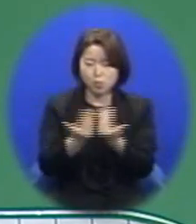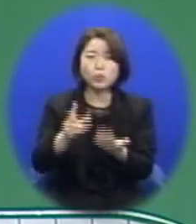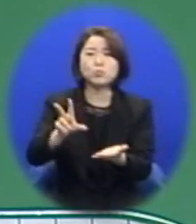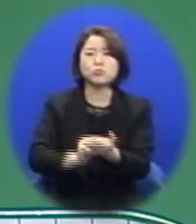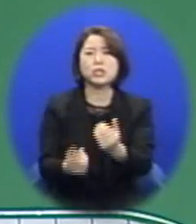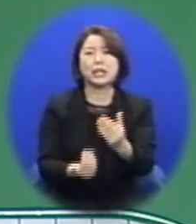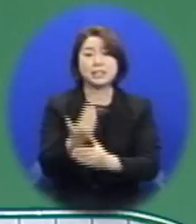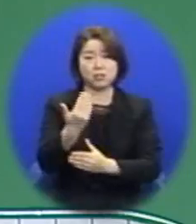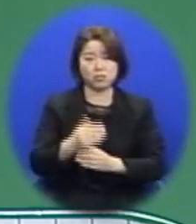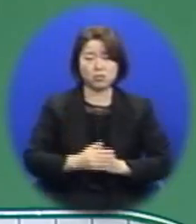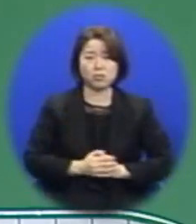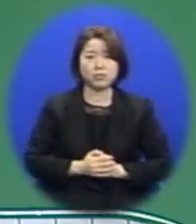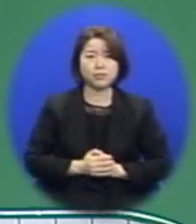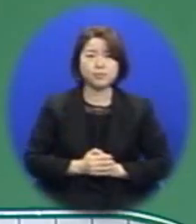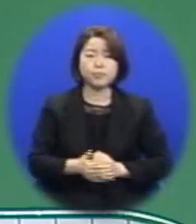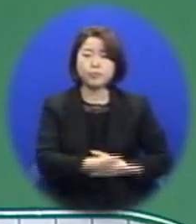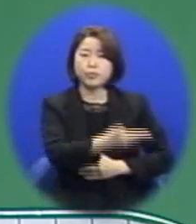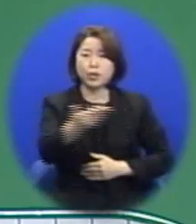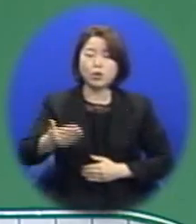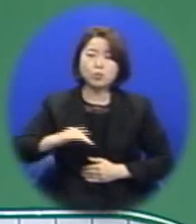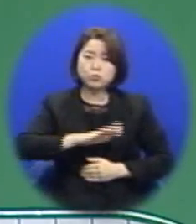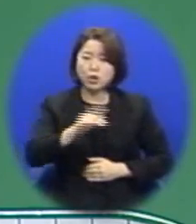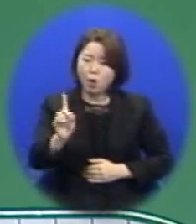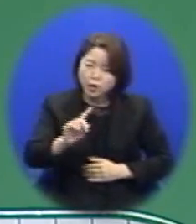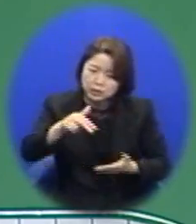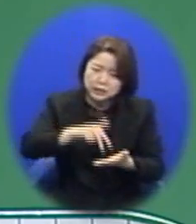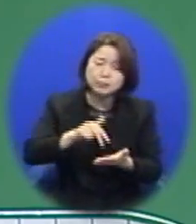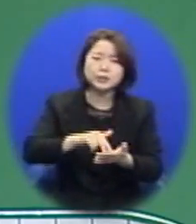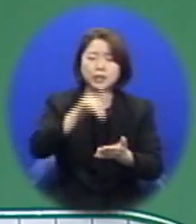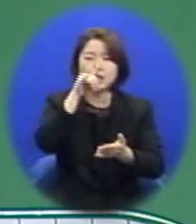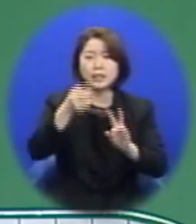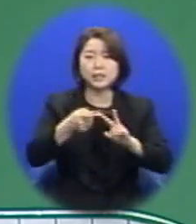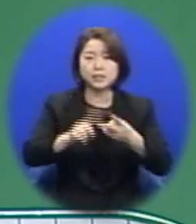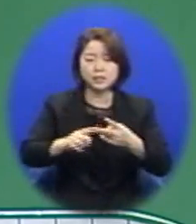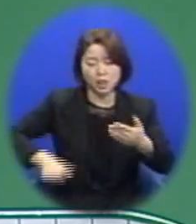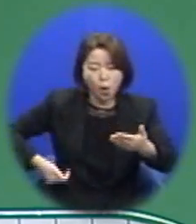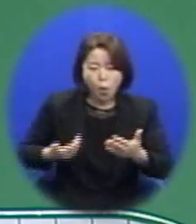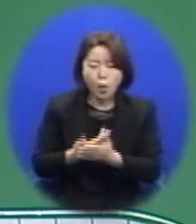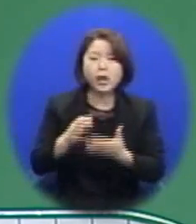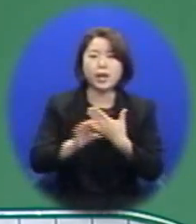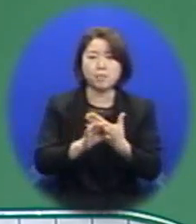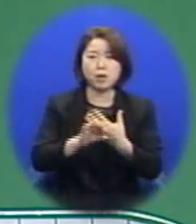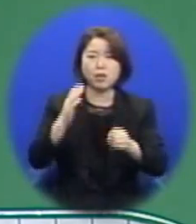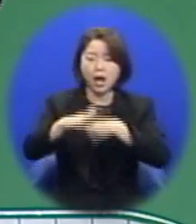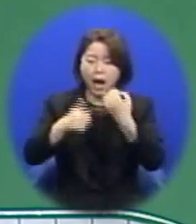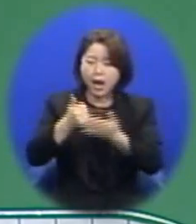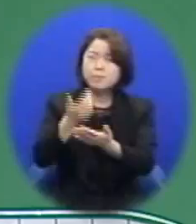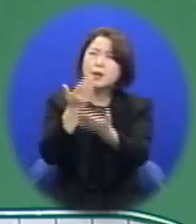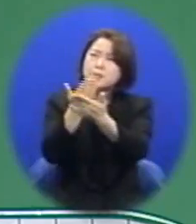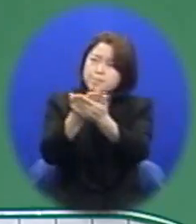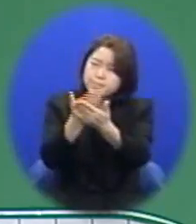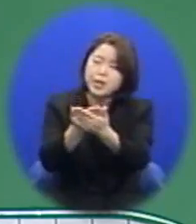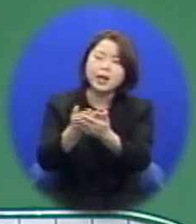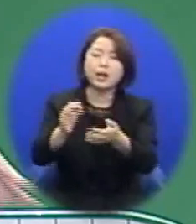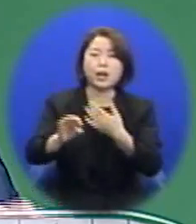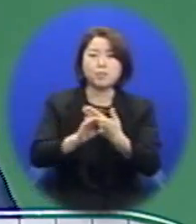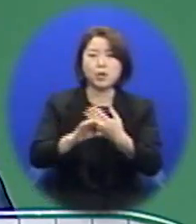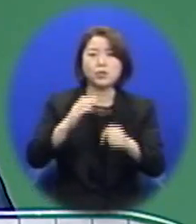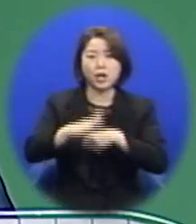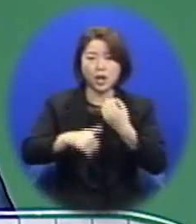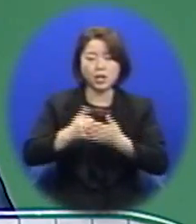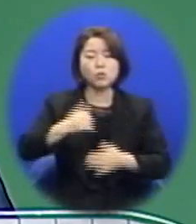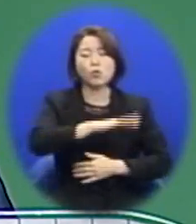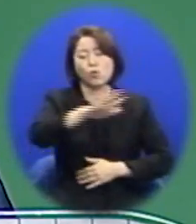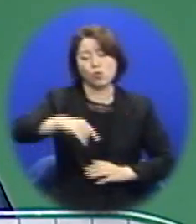거거든. 여러분 우리가 어떤 처지에 있든지 회개하면 그리고 하나님께 구원을 요청하면 하나님이 우리를 구원해